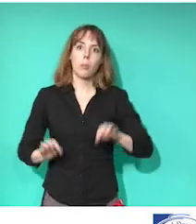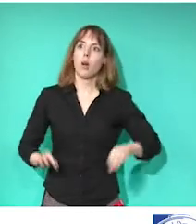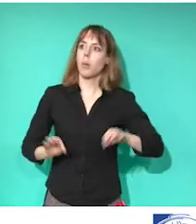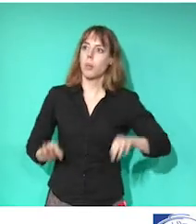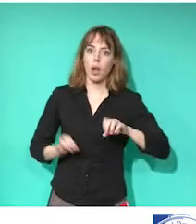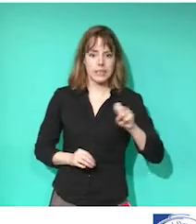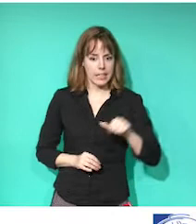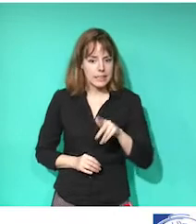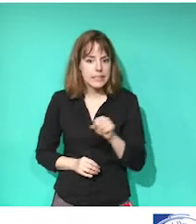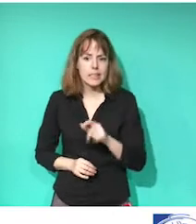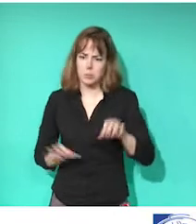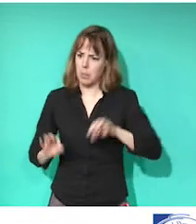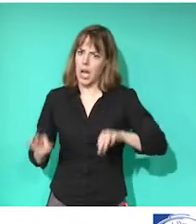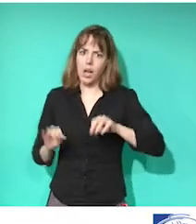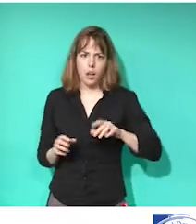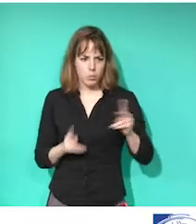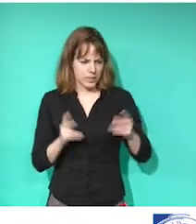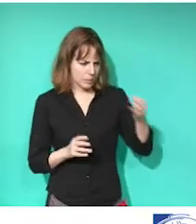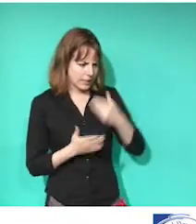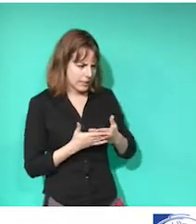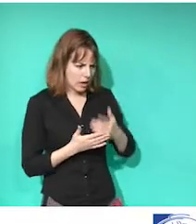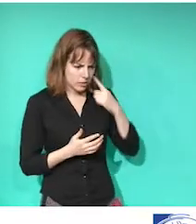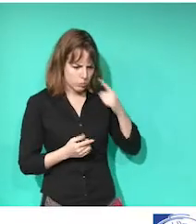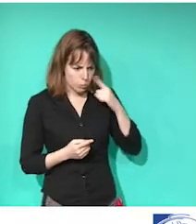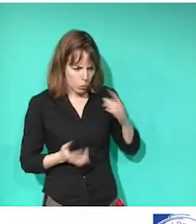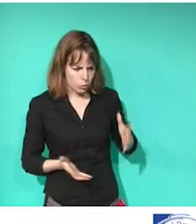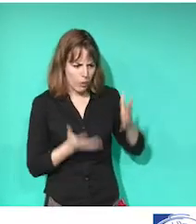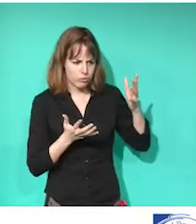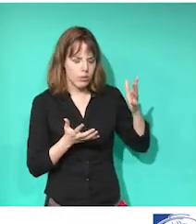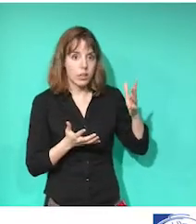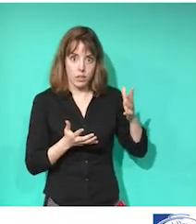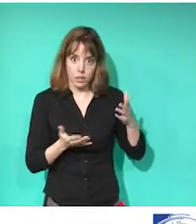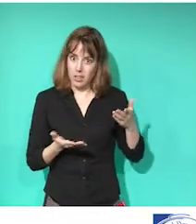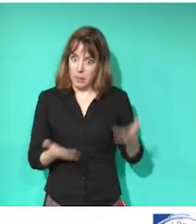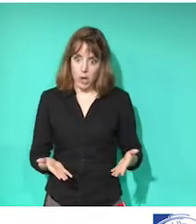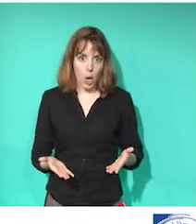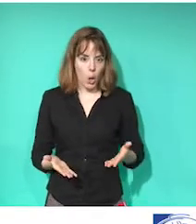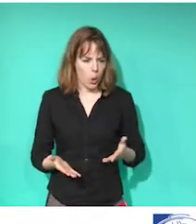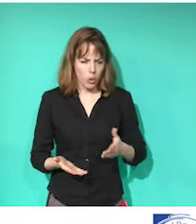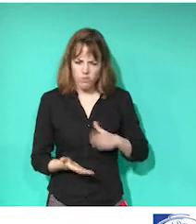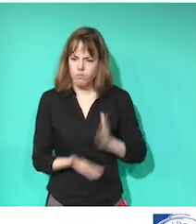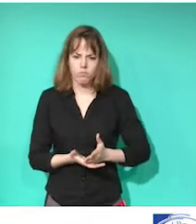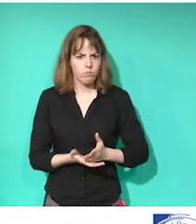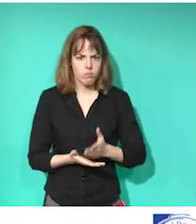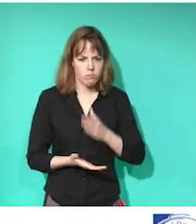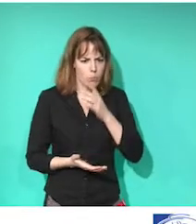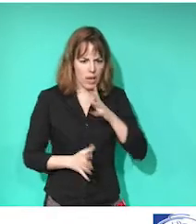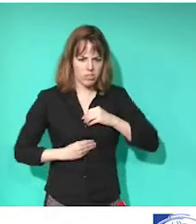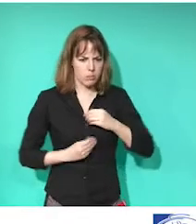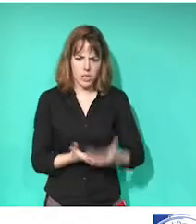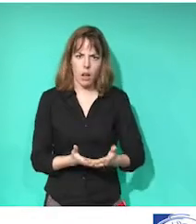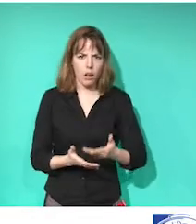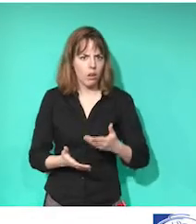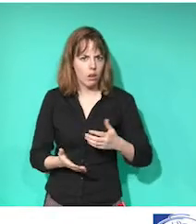l'euphémisation du sexisme, « Oh, il m'a fait ça, c'est pour mon bien », on est dans une sorte d'évidence du caractère inacceptable du